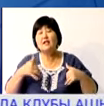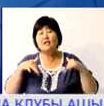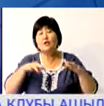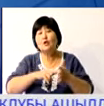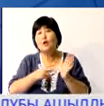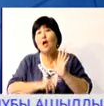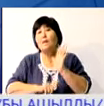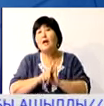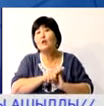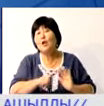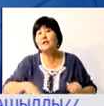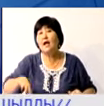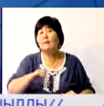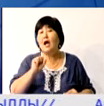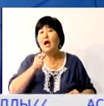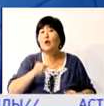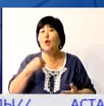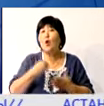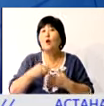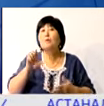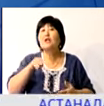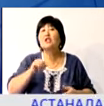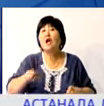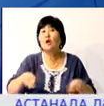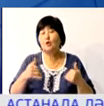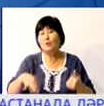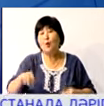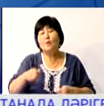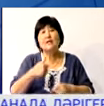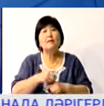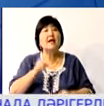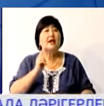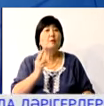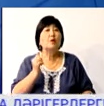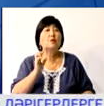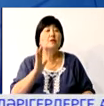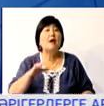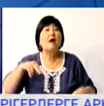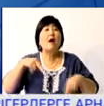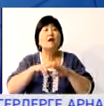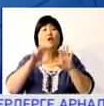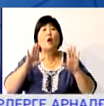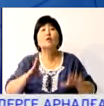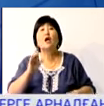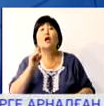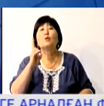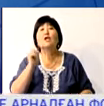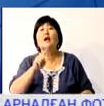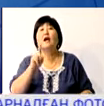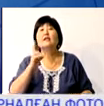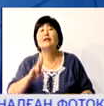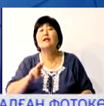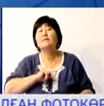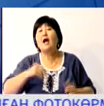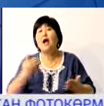Жобалық басқару аясында аймақта агробиржа құрылады. Бұл туралы бүгін облыс әкімі Қырымбек Көшербаев Астанада орталық коммуникациялар қызметінің